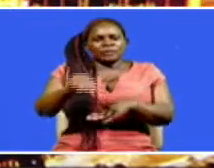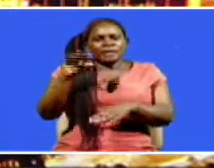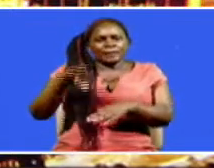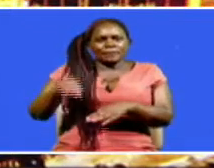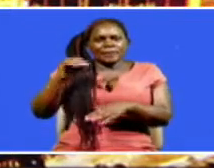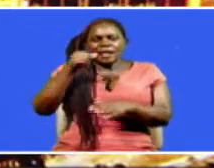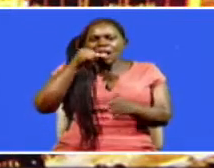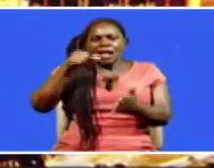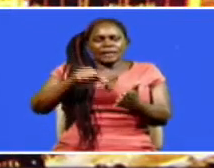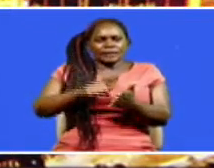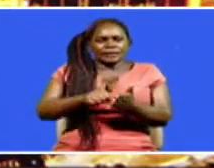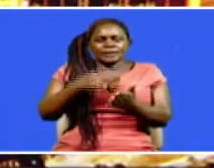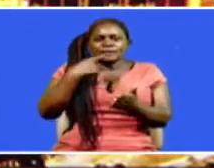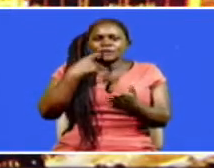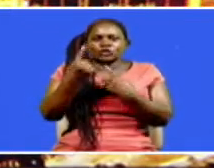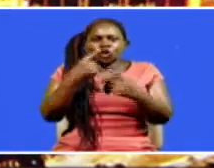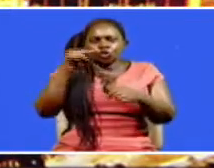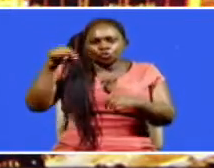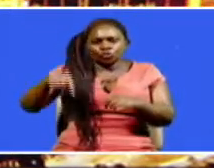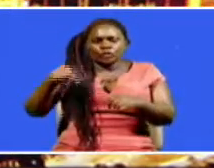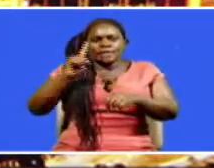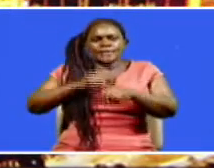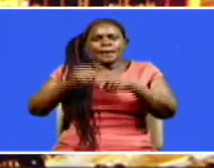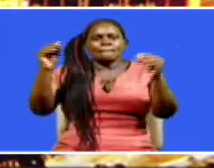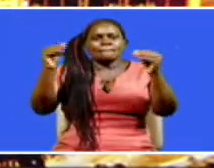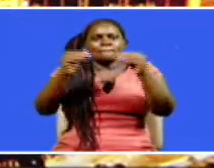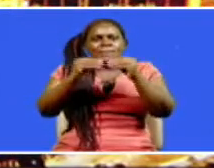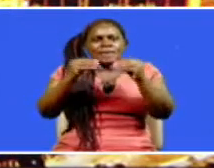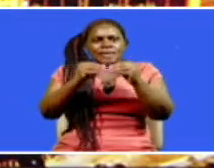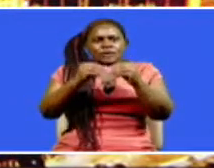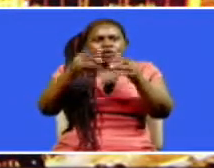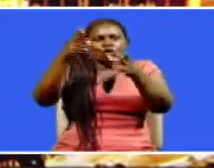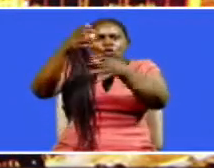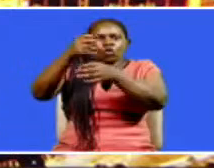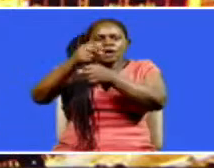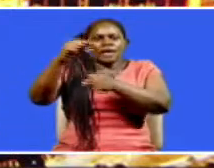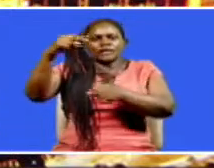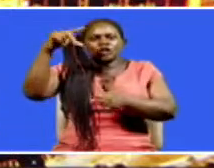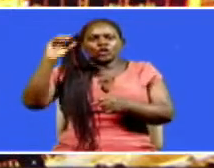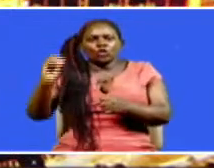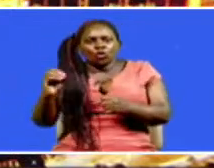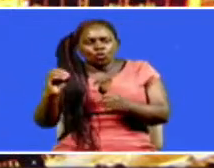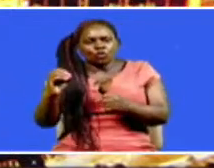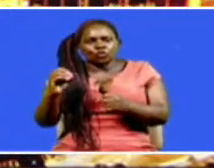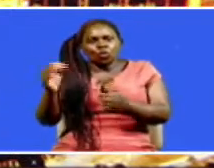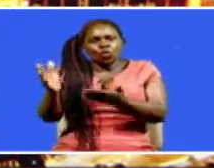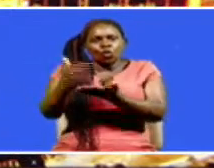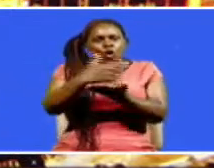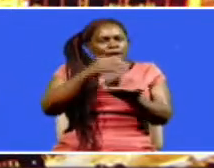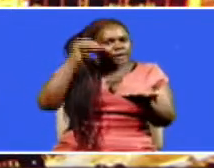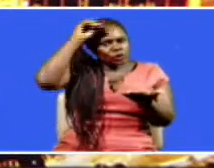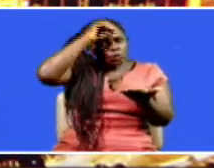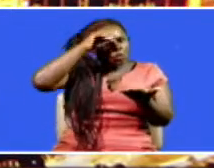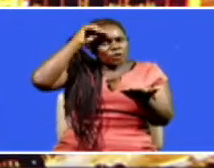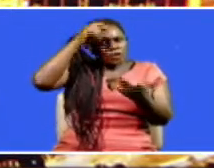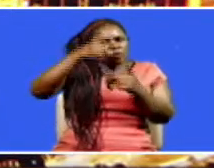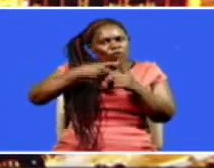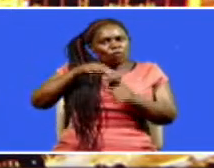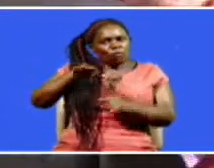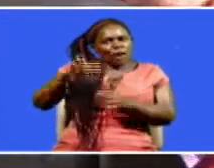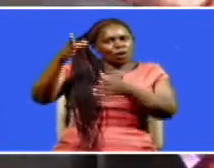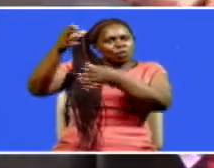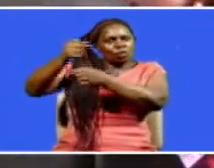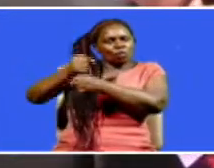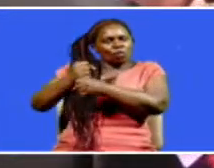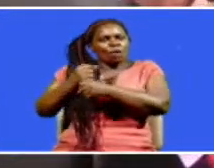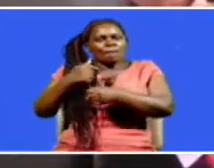hivyo. Bitok aliyasema hayo hii leo alipokutana na mashirika ya kijamii ili kuchukua maoni kutoka kwao.